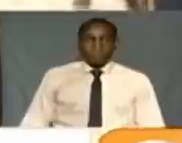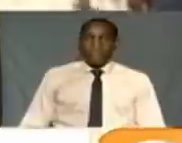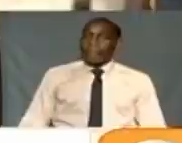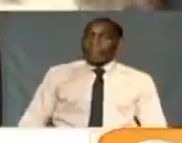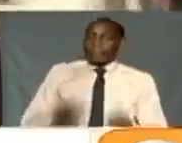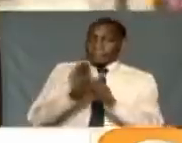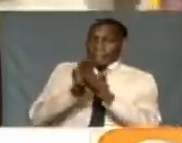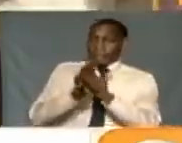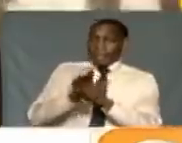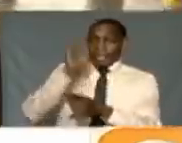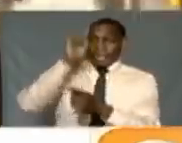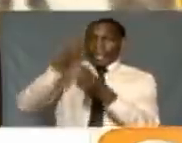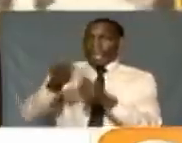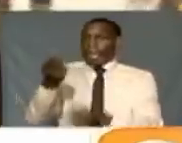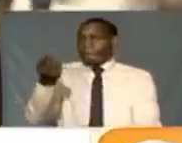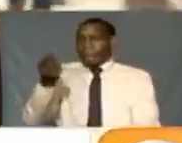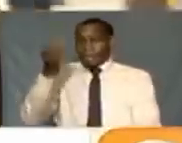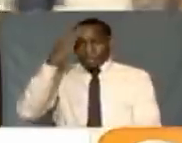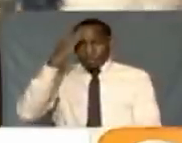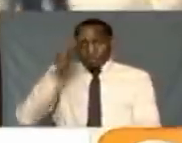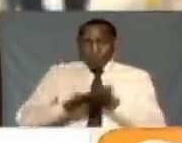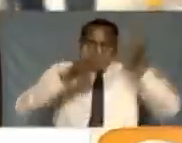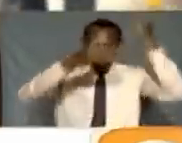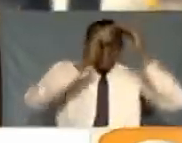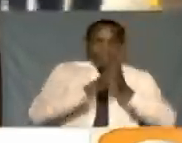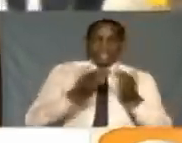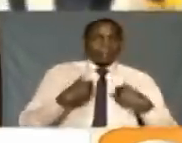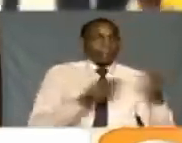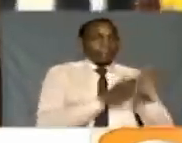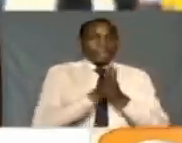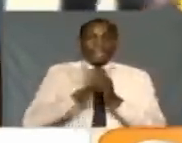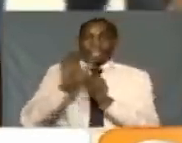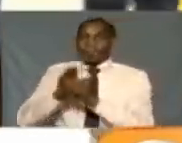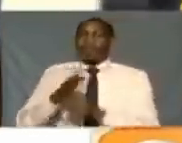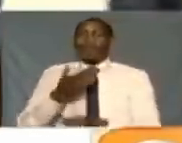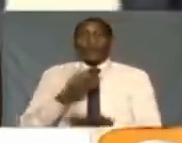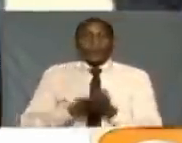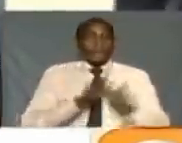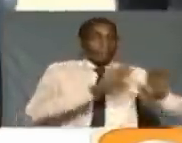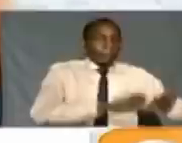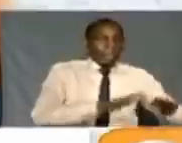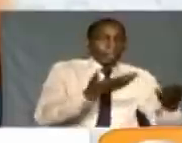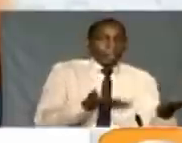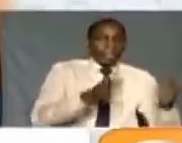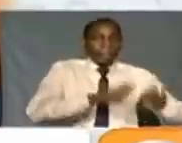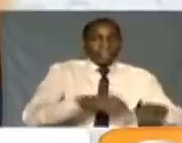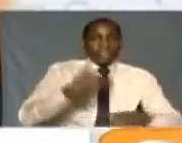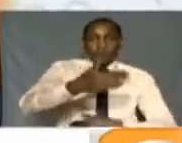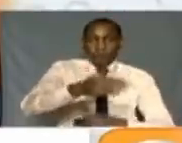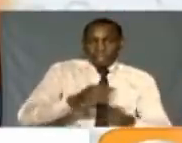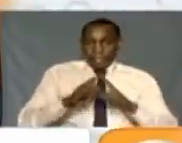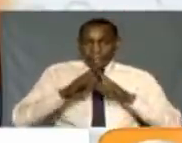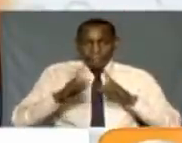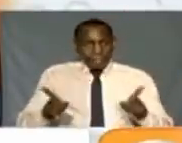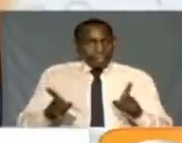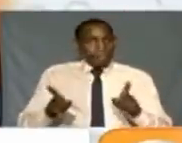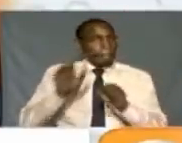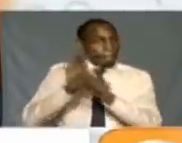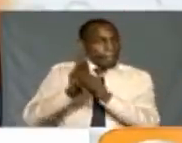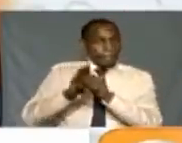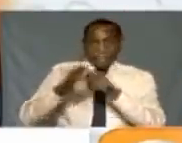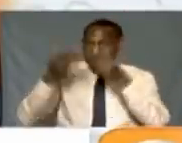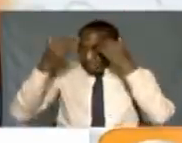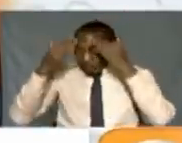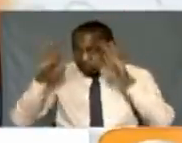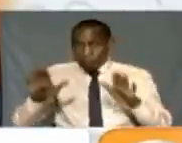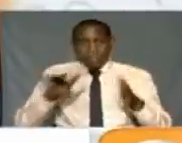pesa iwakip, unajua campus kuna raha nyingi, mtu anapenda tu mapati after party nini ya. Lakini huenda wengi hawana